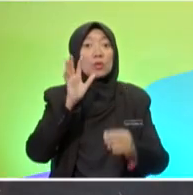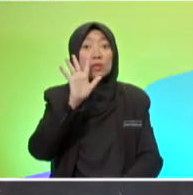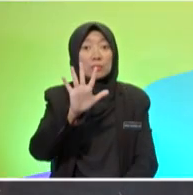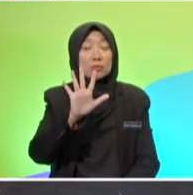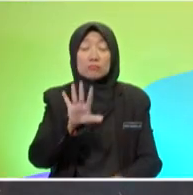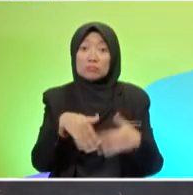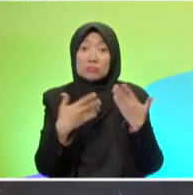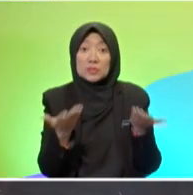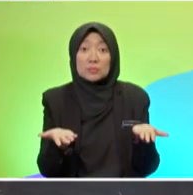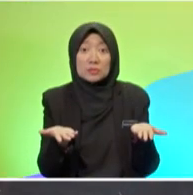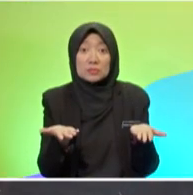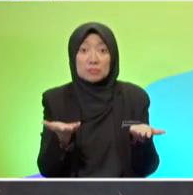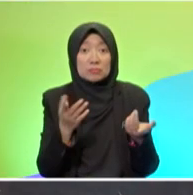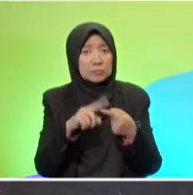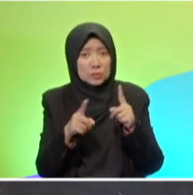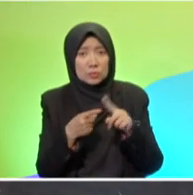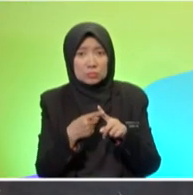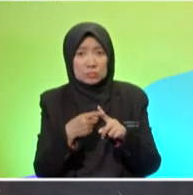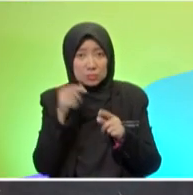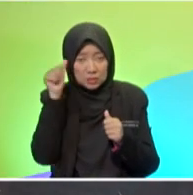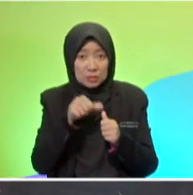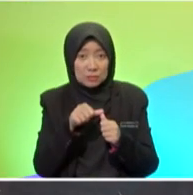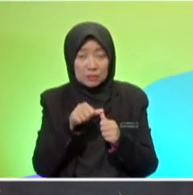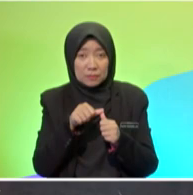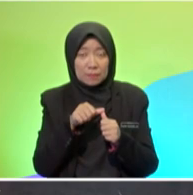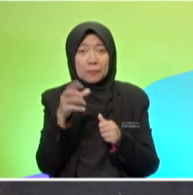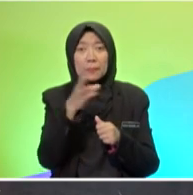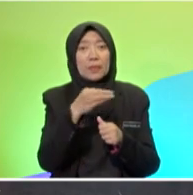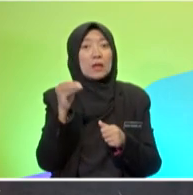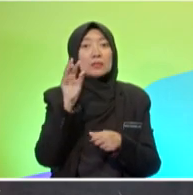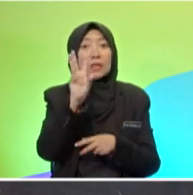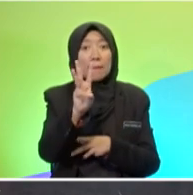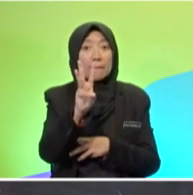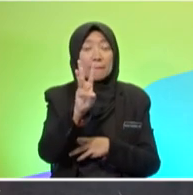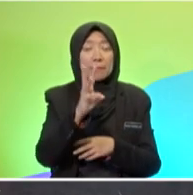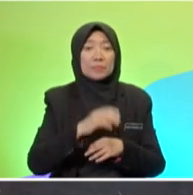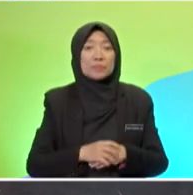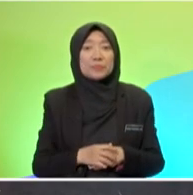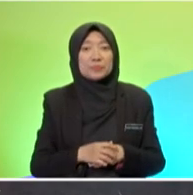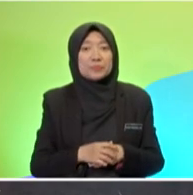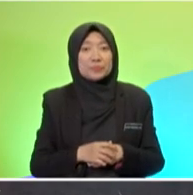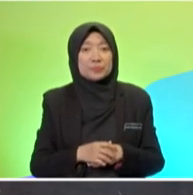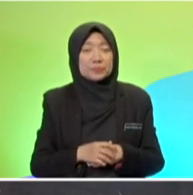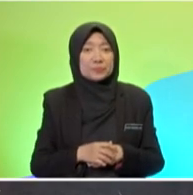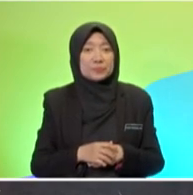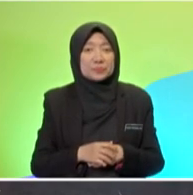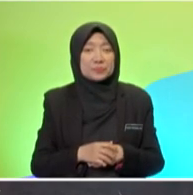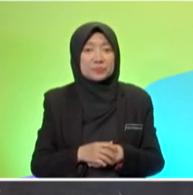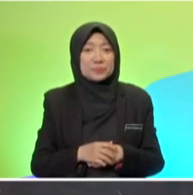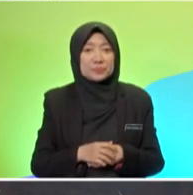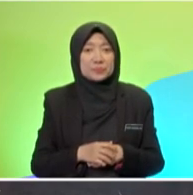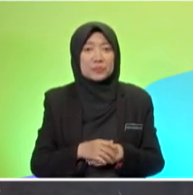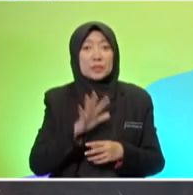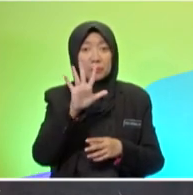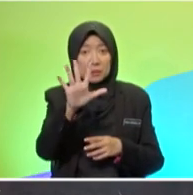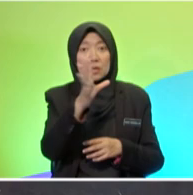lima lah kawan-kawan. Okey. Nombor lima dengan nombor enam lah. Nombor lima dengan nombor enam? Ya. Okey, boleh cikgu. Nombor lima, nombor enam.